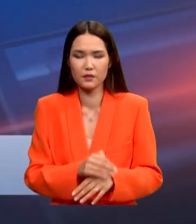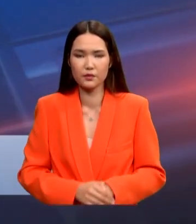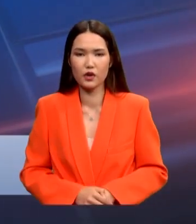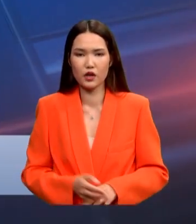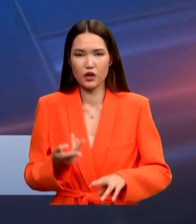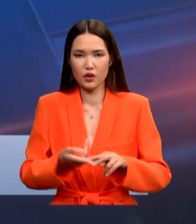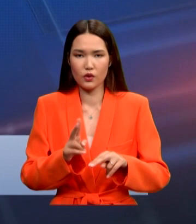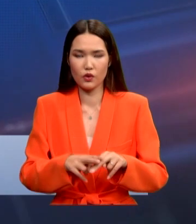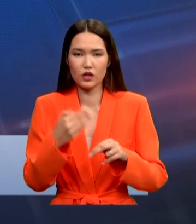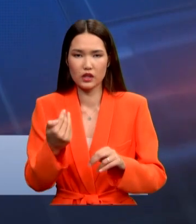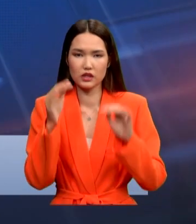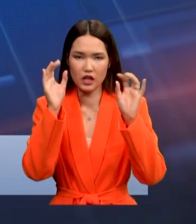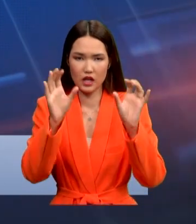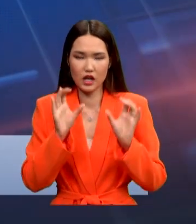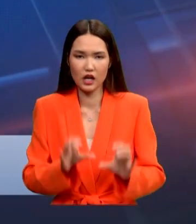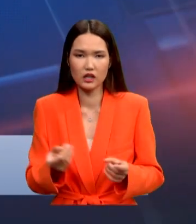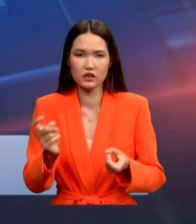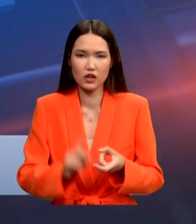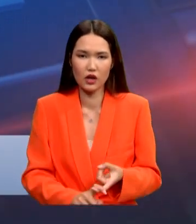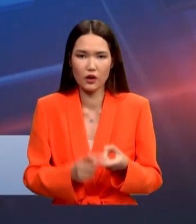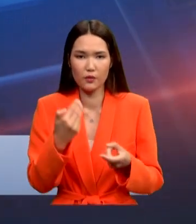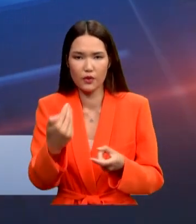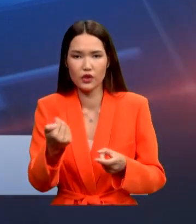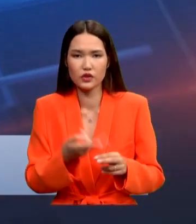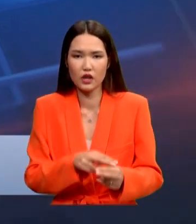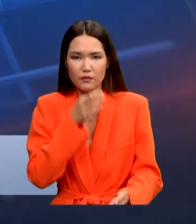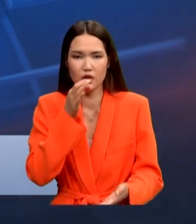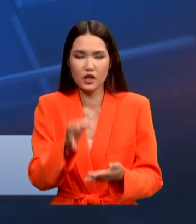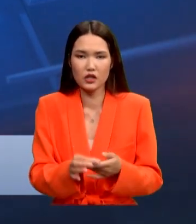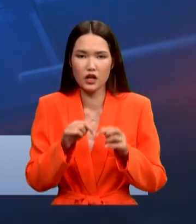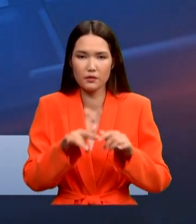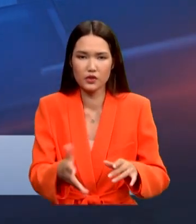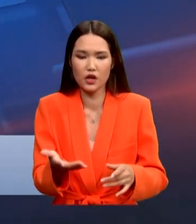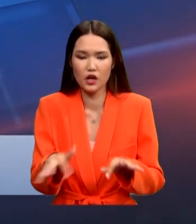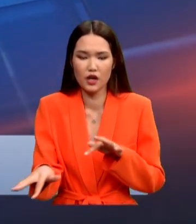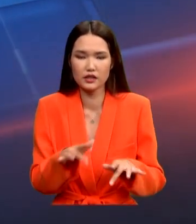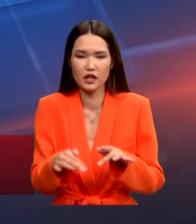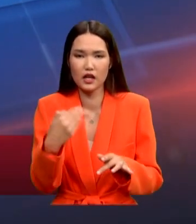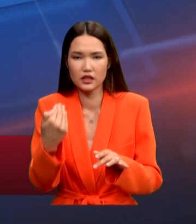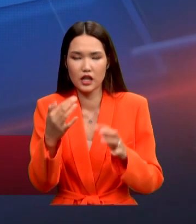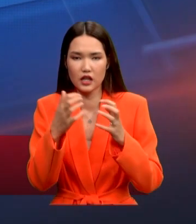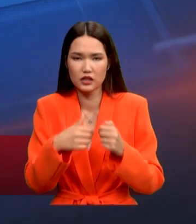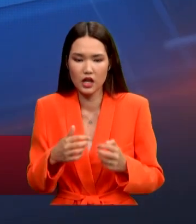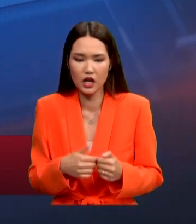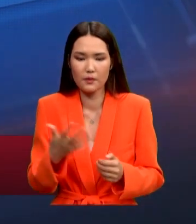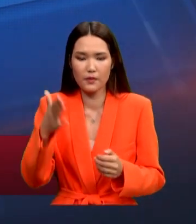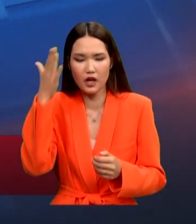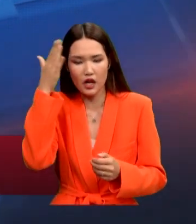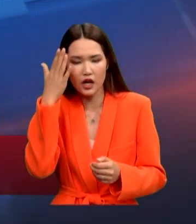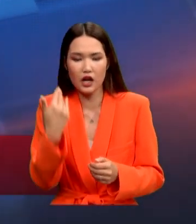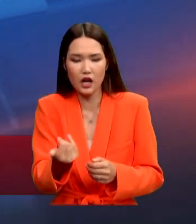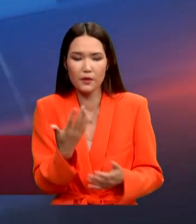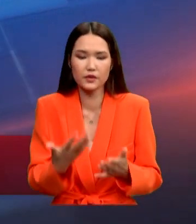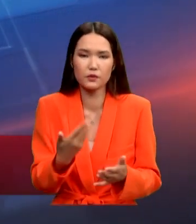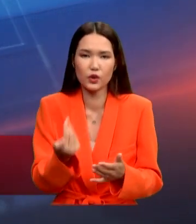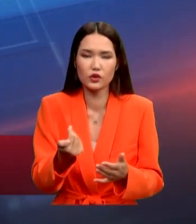заң бойынша Қазақстан Республикасының тек қана әкімшілдік жауапкершілікке ғана тартылады. Бұл жерде тек қана қарап отырсақ, сол ата-аналарға немесе оның